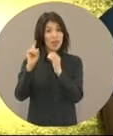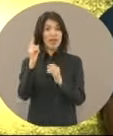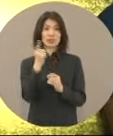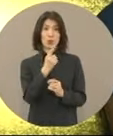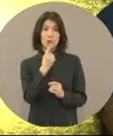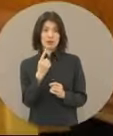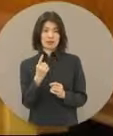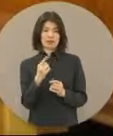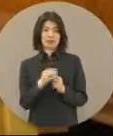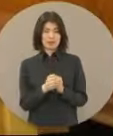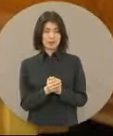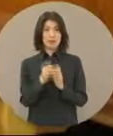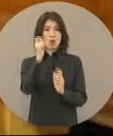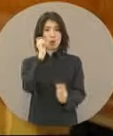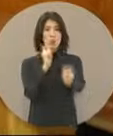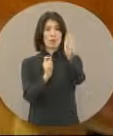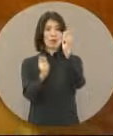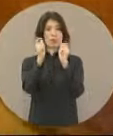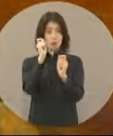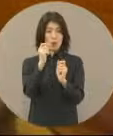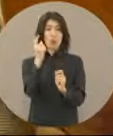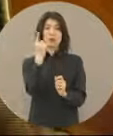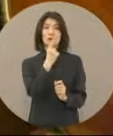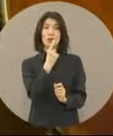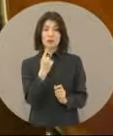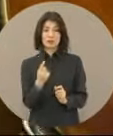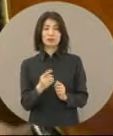人、大太鼓一人、